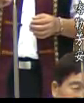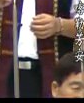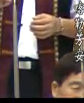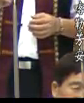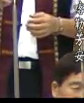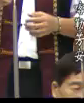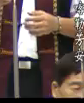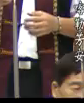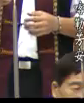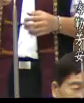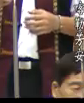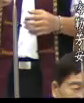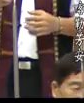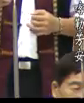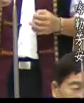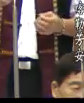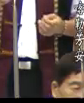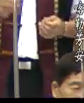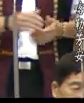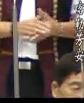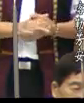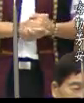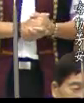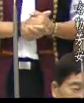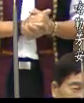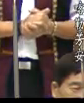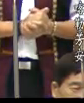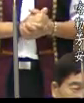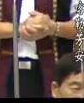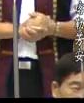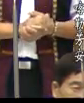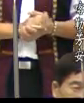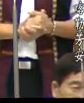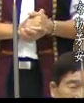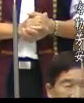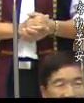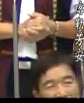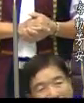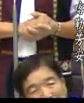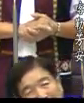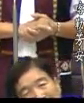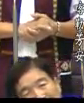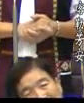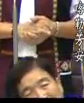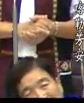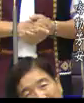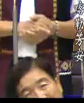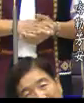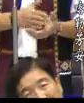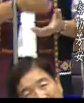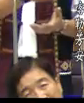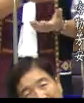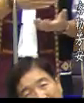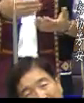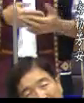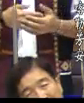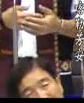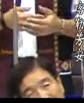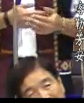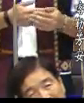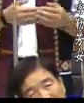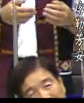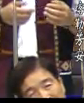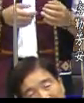想这部分哈，我们可能还要跟民政局再做讨论。我想我支持议员的想法，就是说族人生活的领